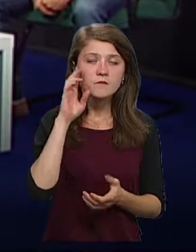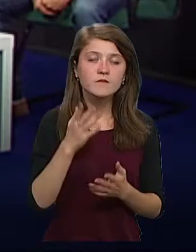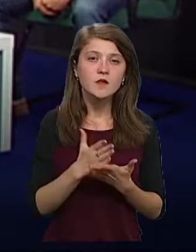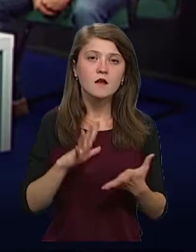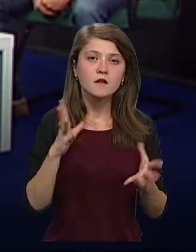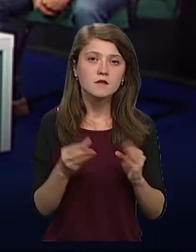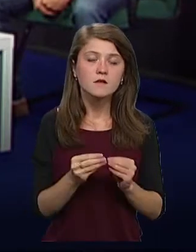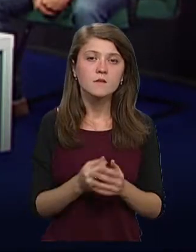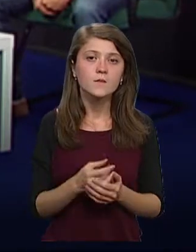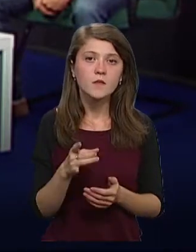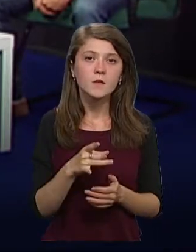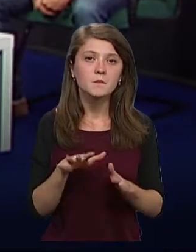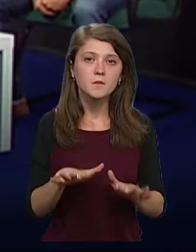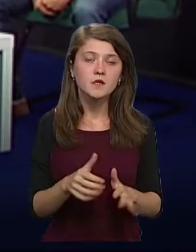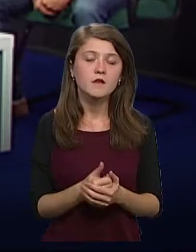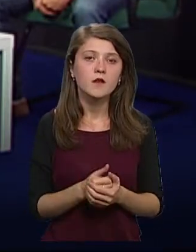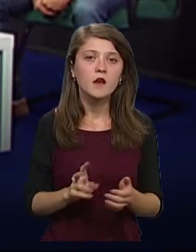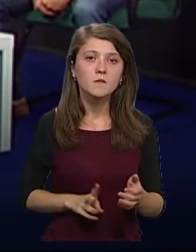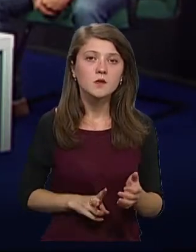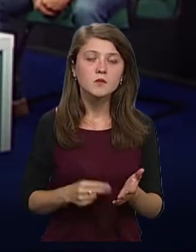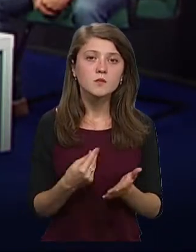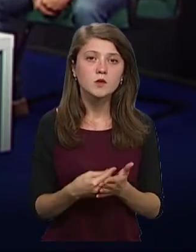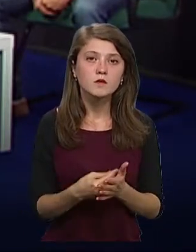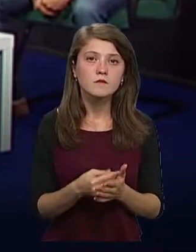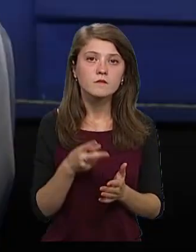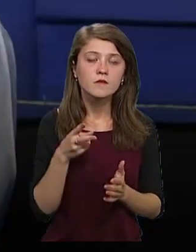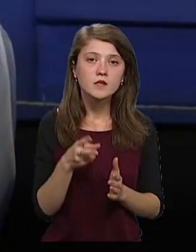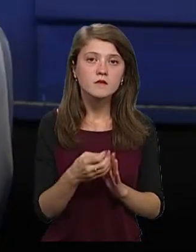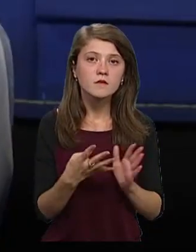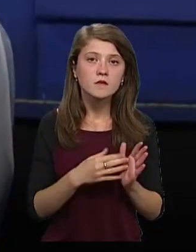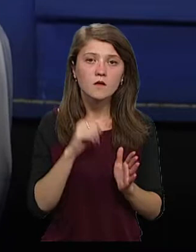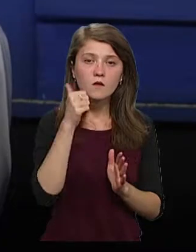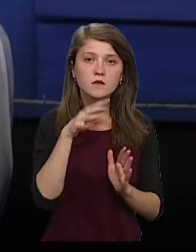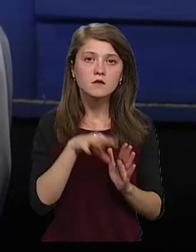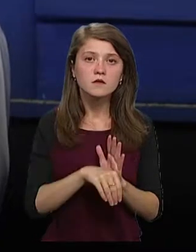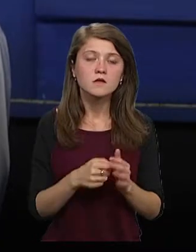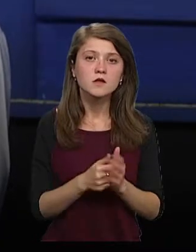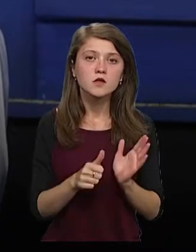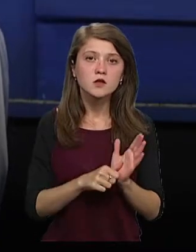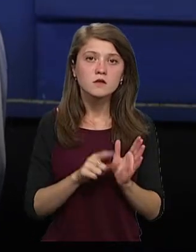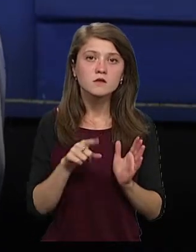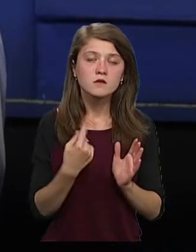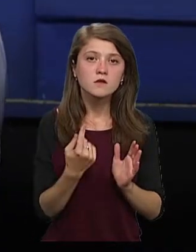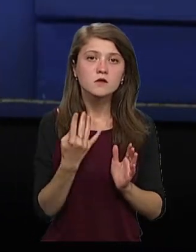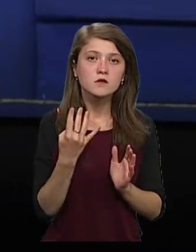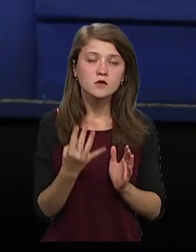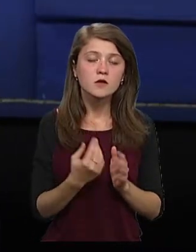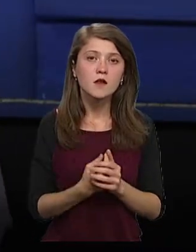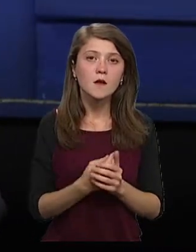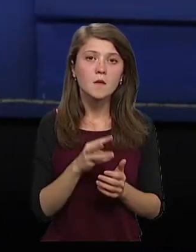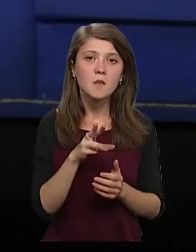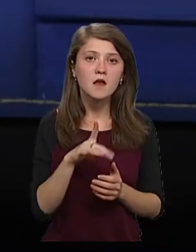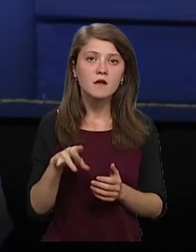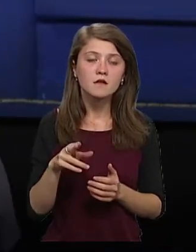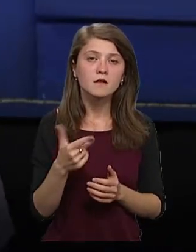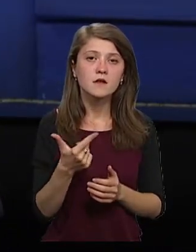районних державних адміністрацій, взагалі місцевих адміністрацій, в бюджеті 2019 року закладено 6,4 мільярда гривень. Угу. Далі, коли ми говоримо